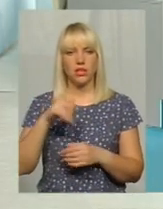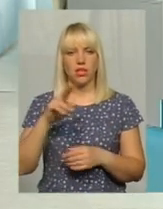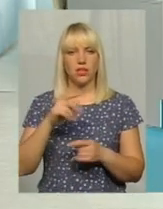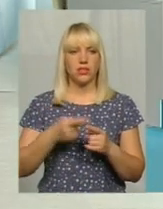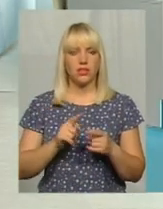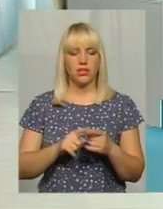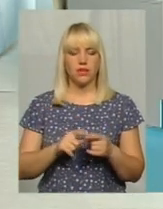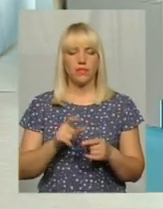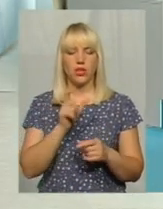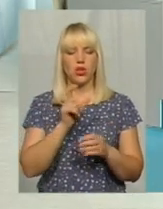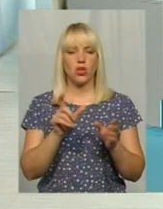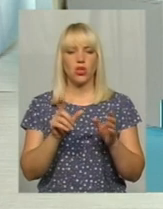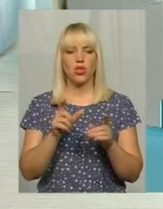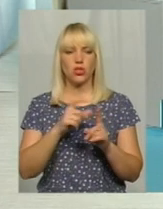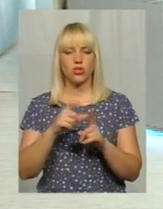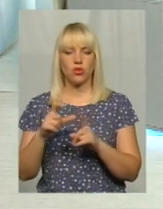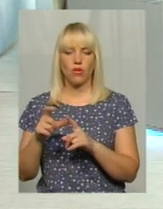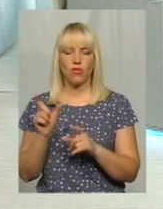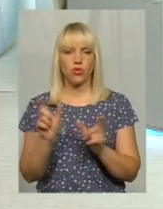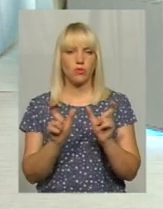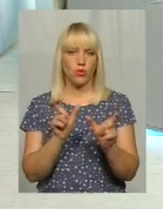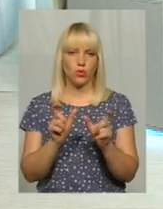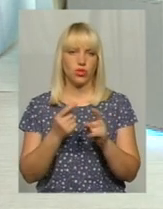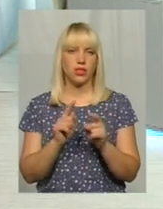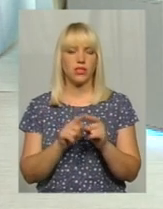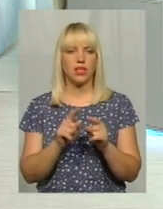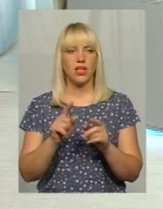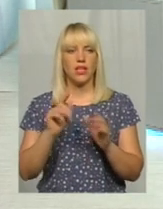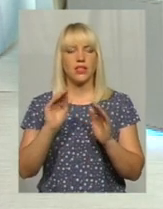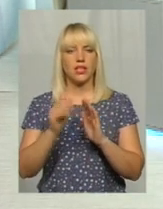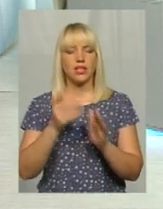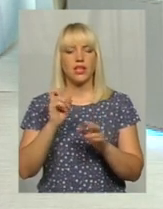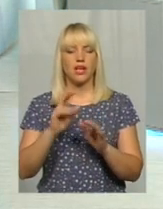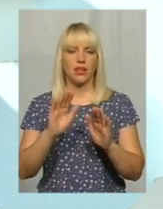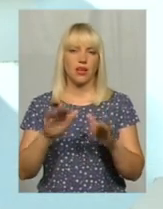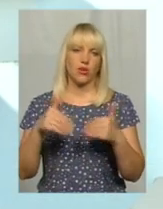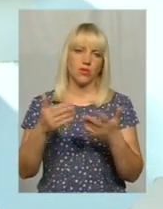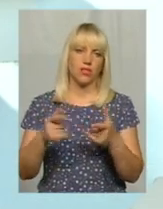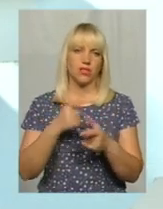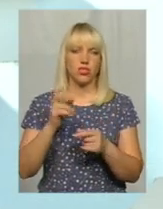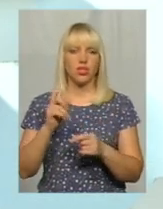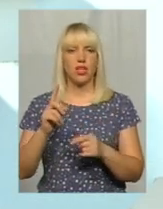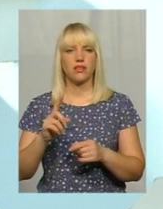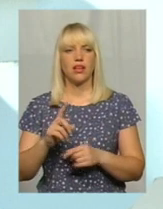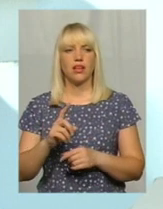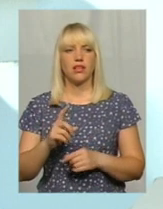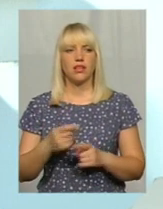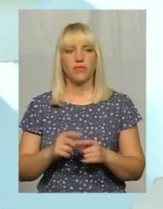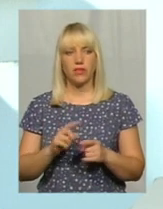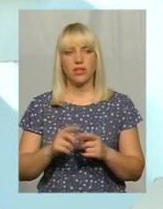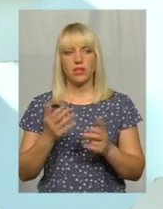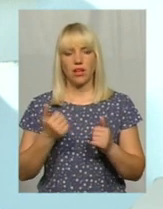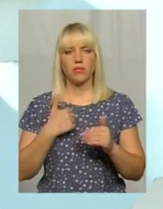словосполучення розглядають як заклик чи як рекомендацію? Скоріше за все, як рекомендації. Ми рекомендуємо мешканцям